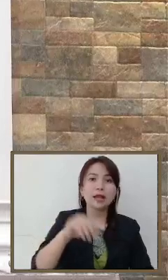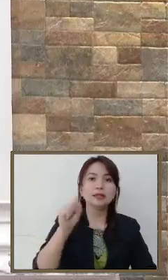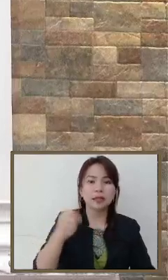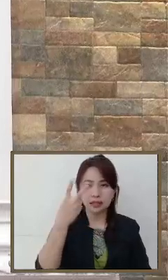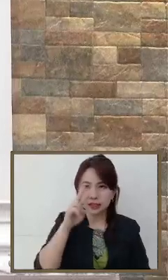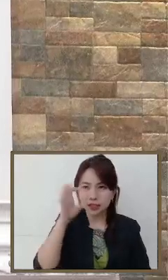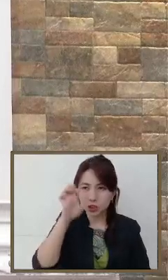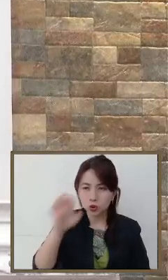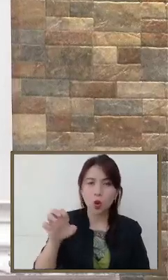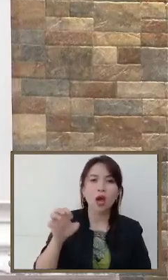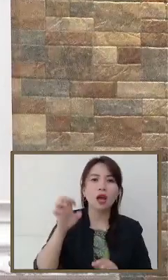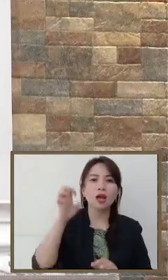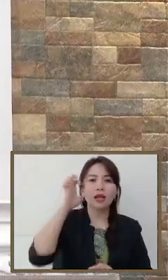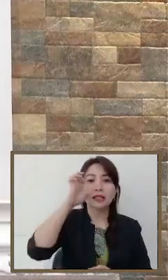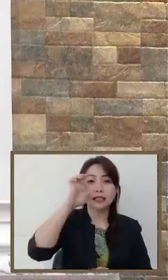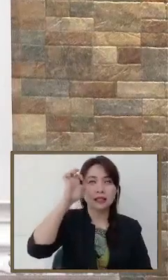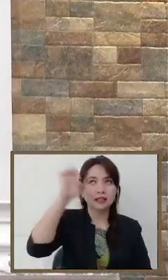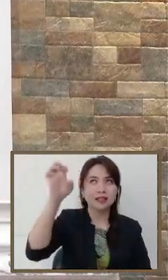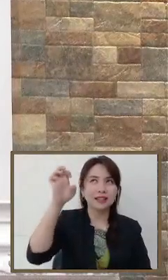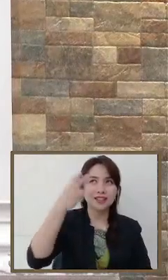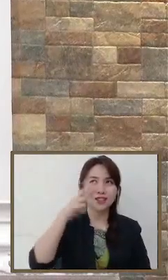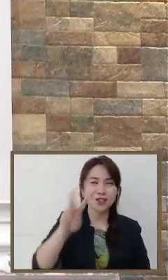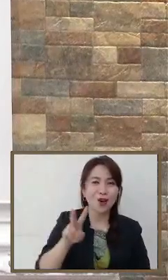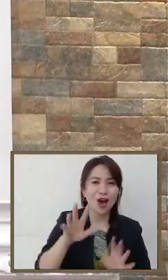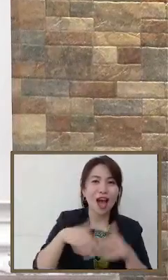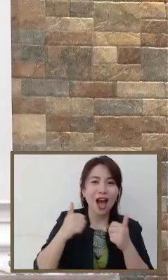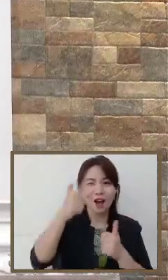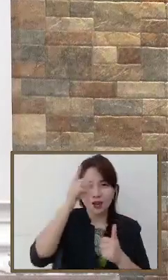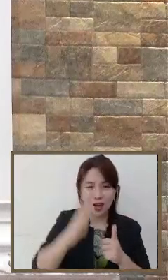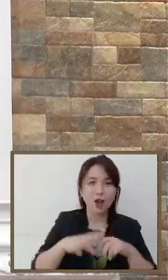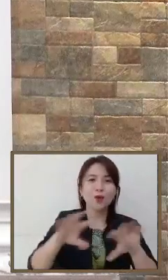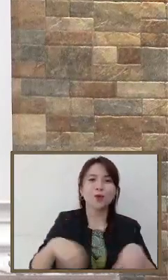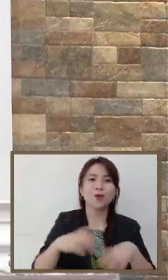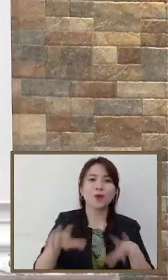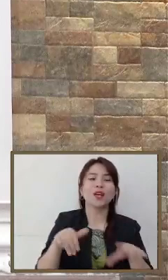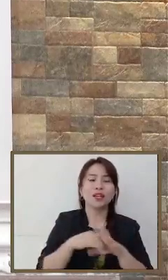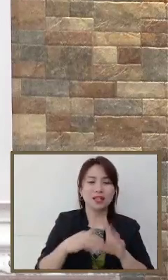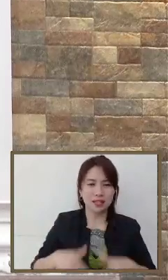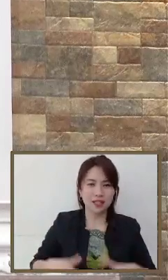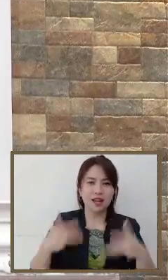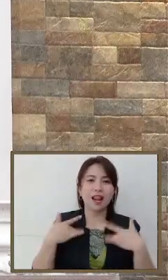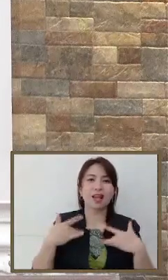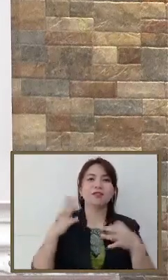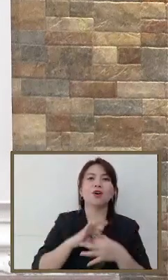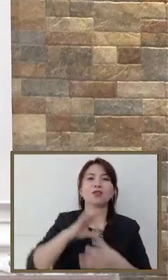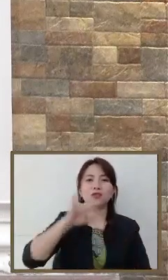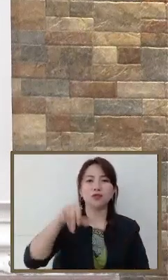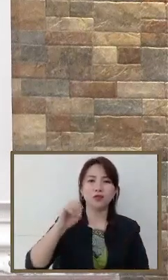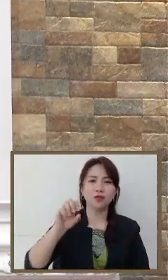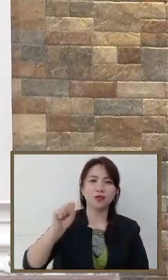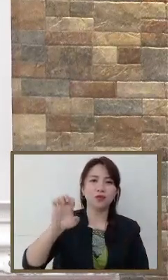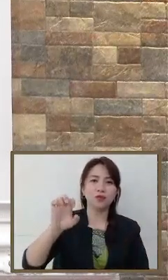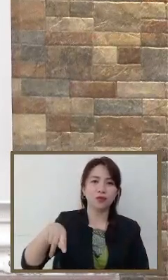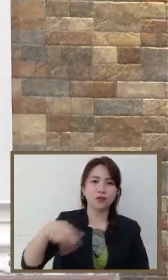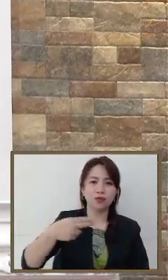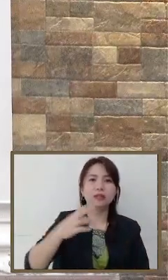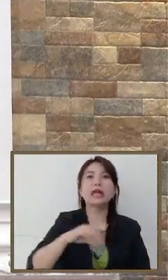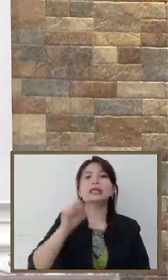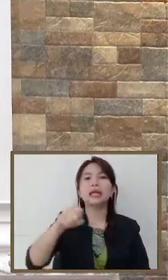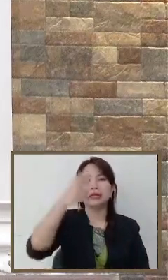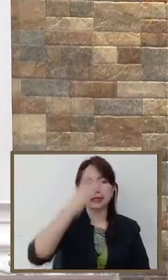kumikilos sa buhay ni Joseph at in fact binilis ang tahanan ang bahay ni potipar because of